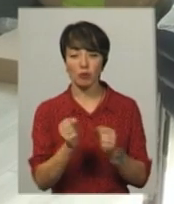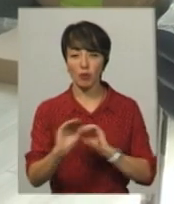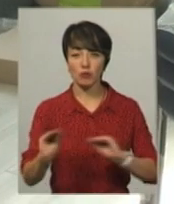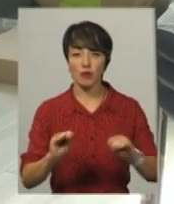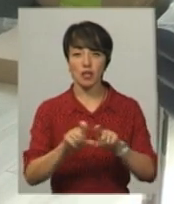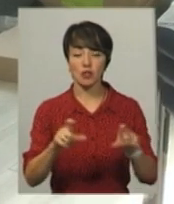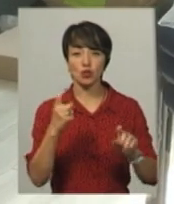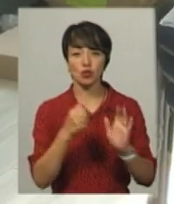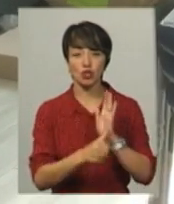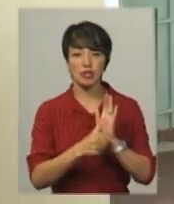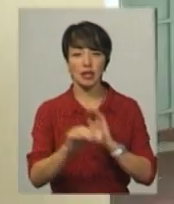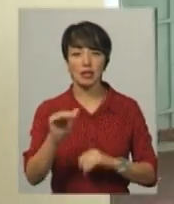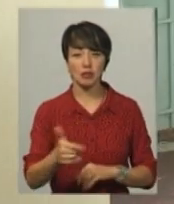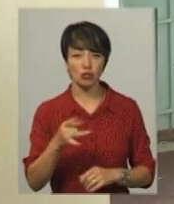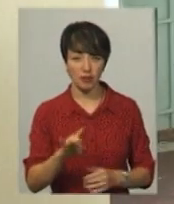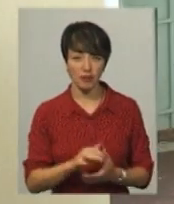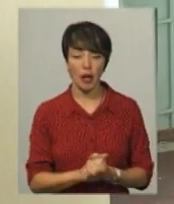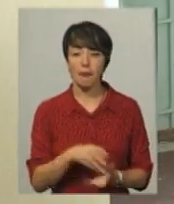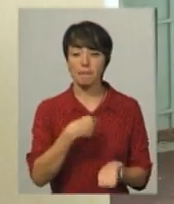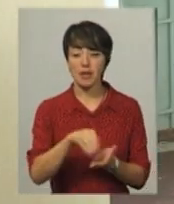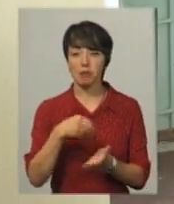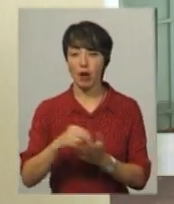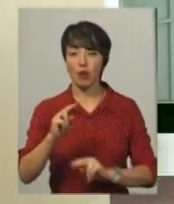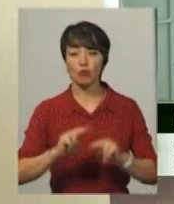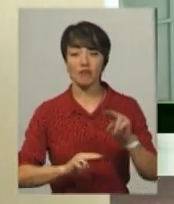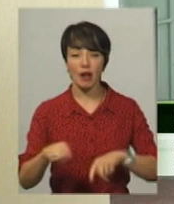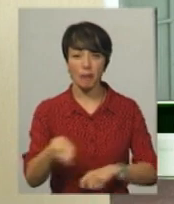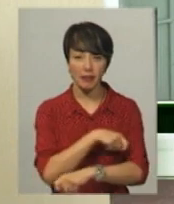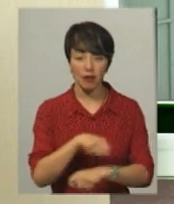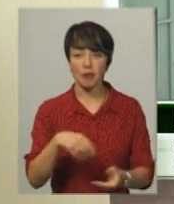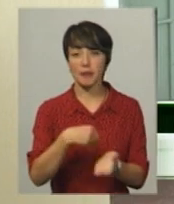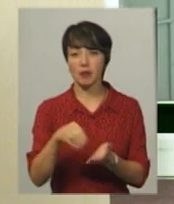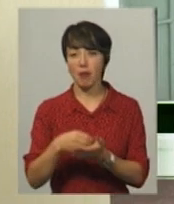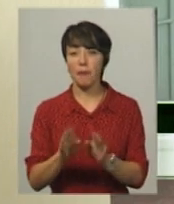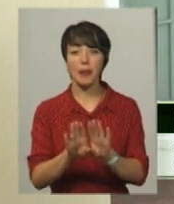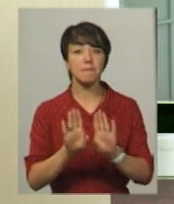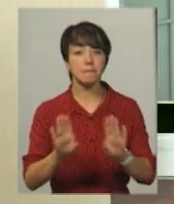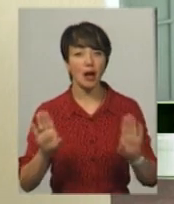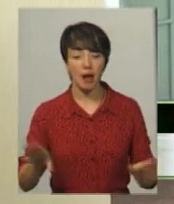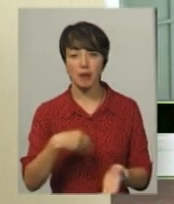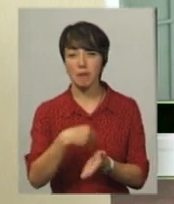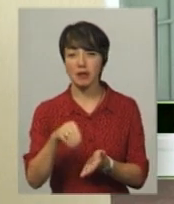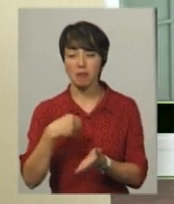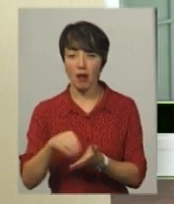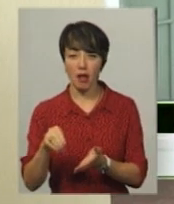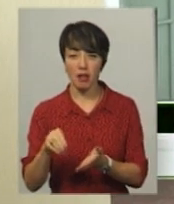облаштування закладу 160 тисяч гривень. Придбали будівельні матеріали, ми придбали вже меблі, ми придбали